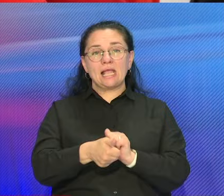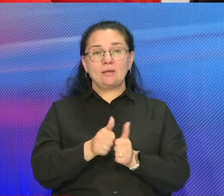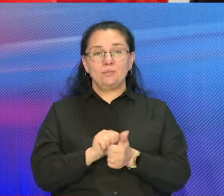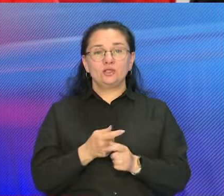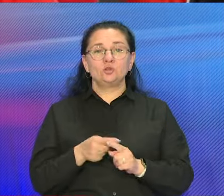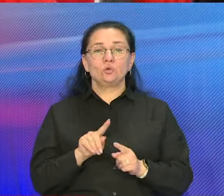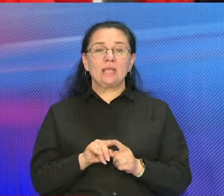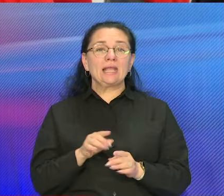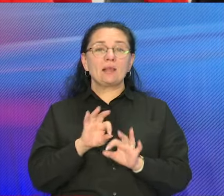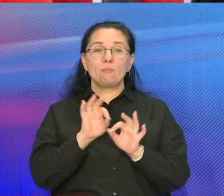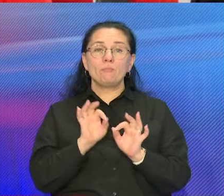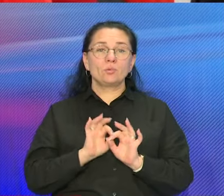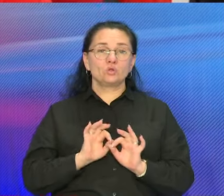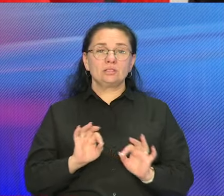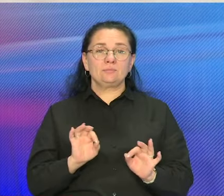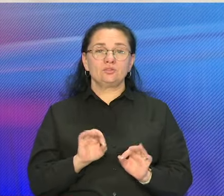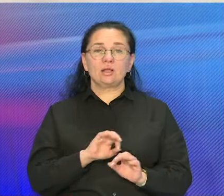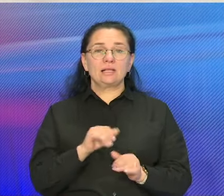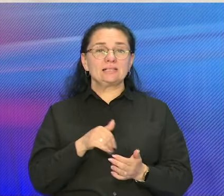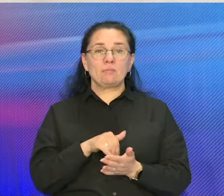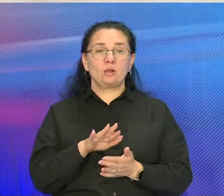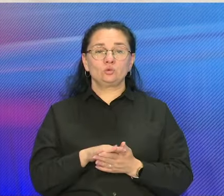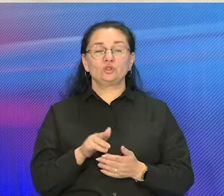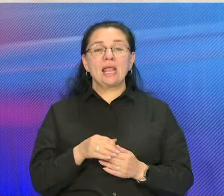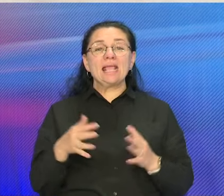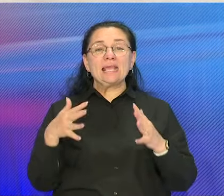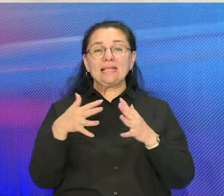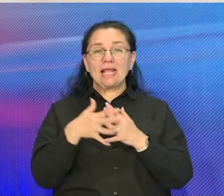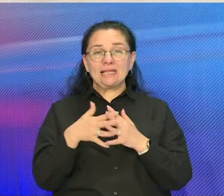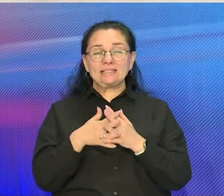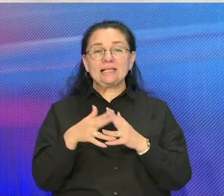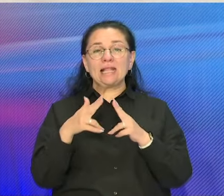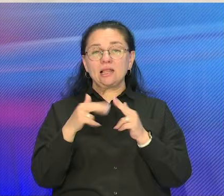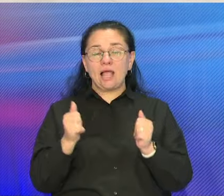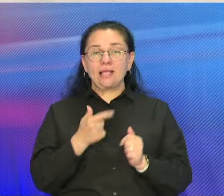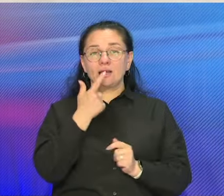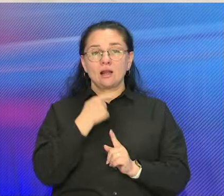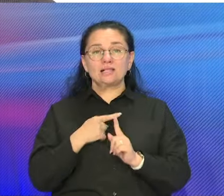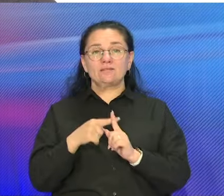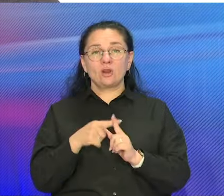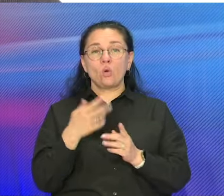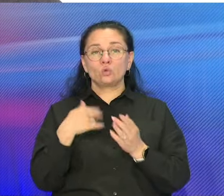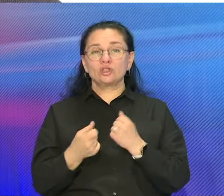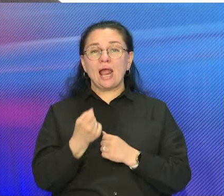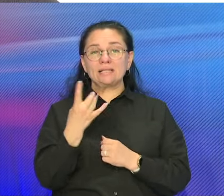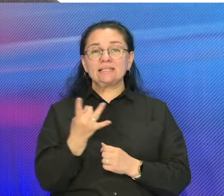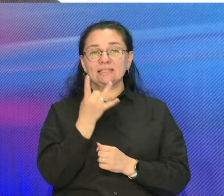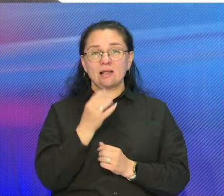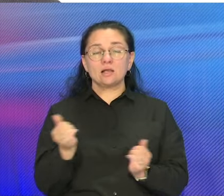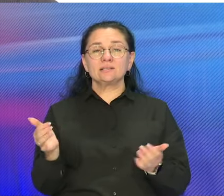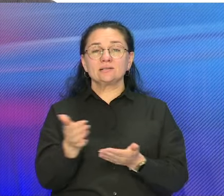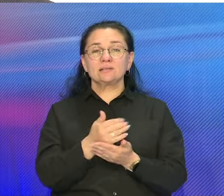И это просто самое лучшее, что может быть Интеграционный лагерь «Червонага Крыжа» – одиннадцатый по лику Кожный год при